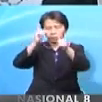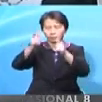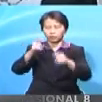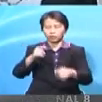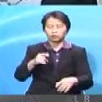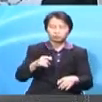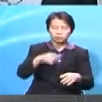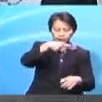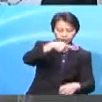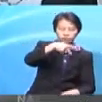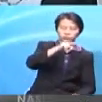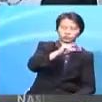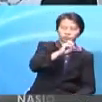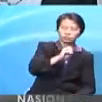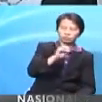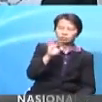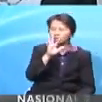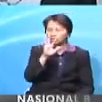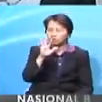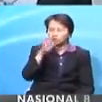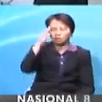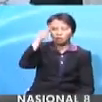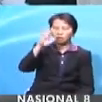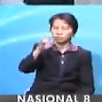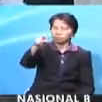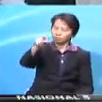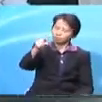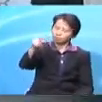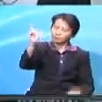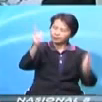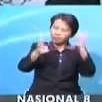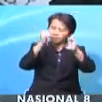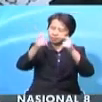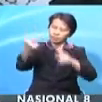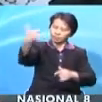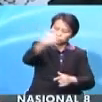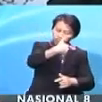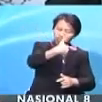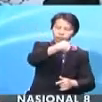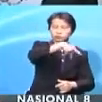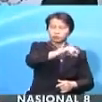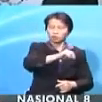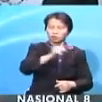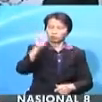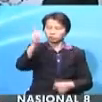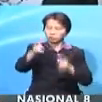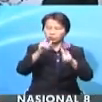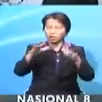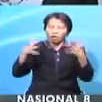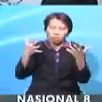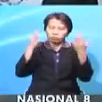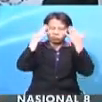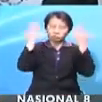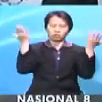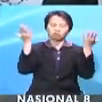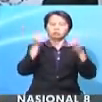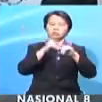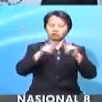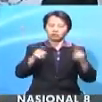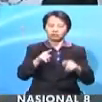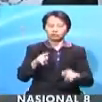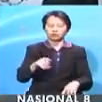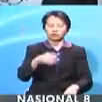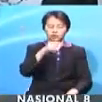dipastikan Adakah tembakan ini ditujukan kepada anggota pje ataupun Bagaimana tetapi yang pasti